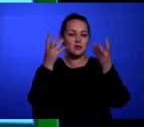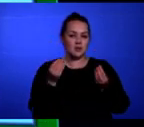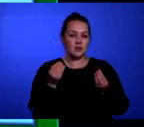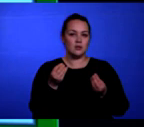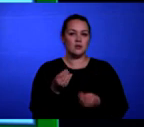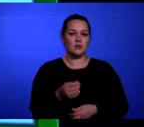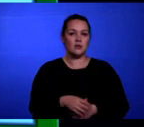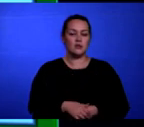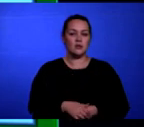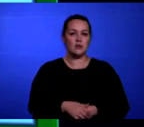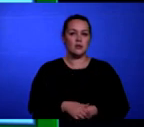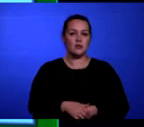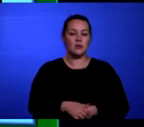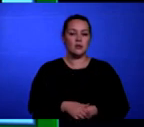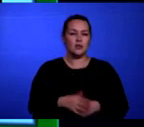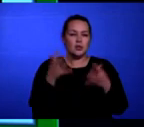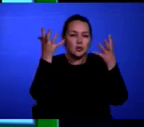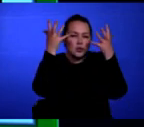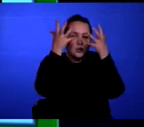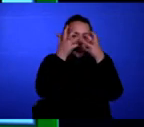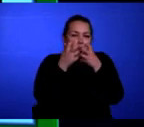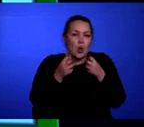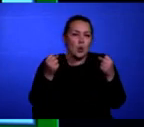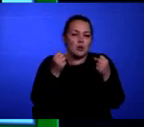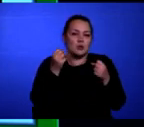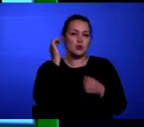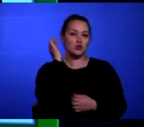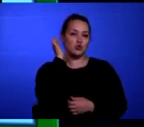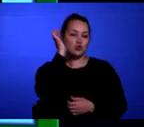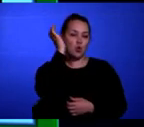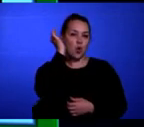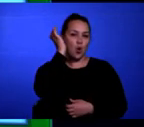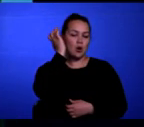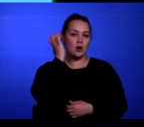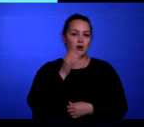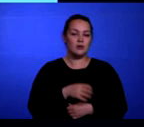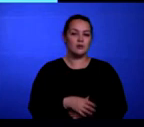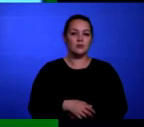темная ночь черная ночь